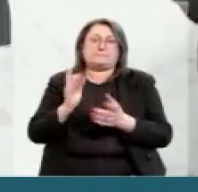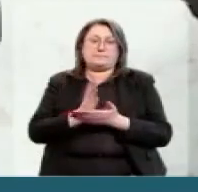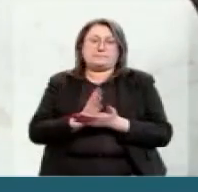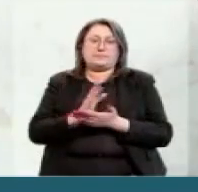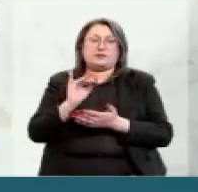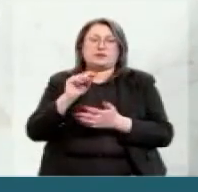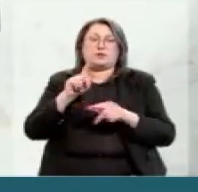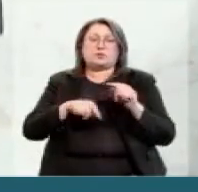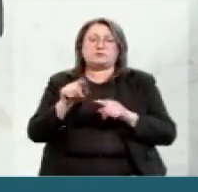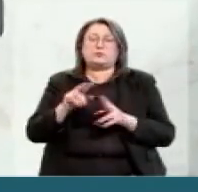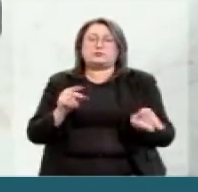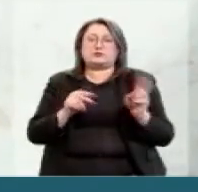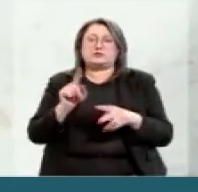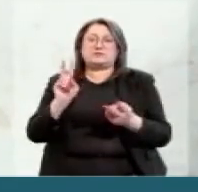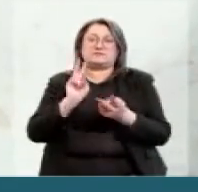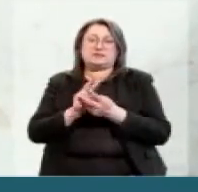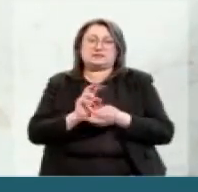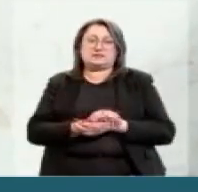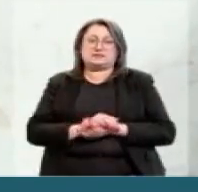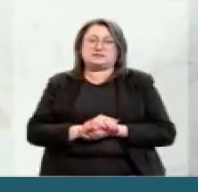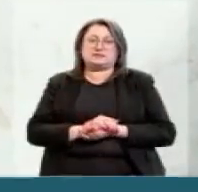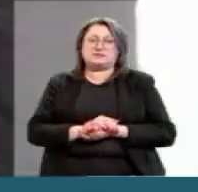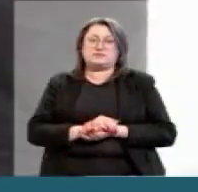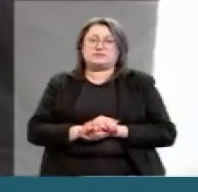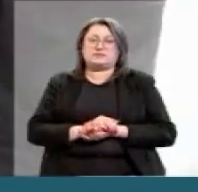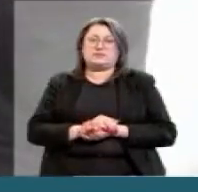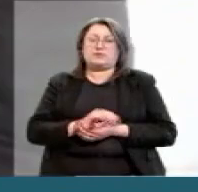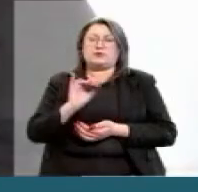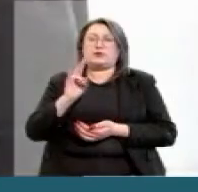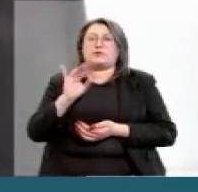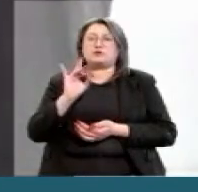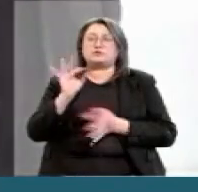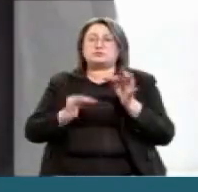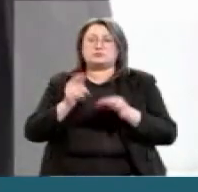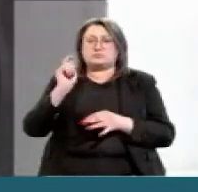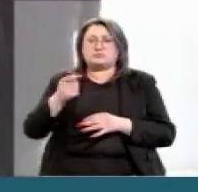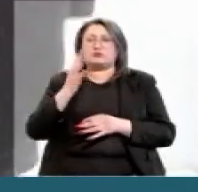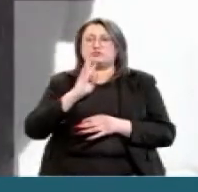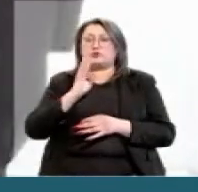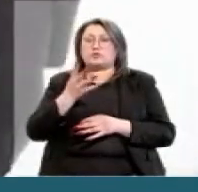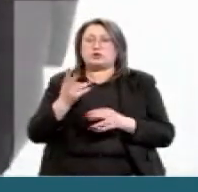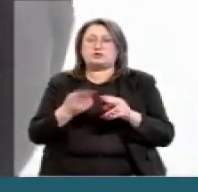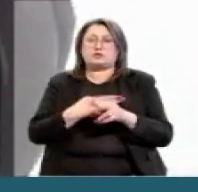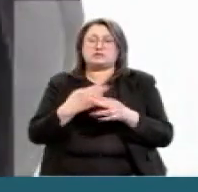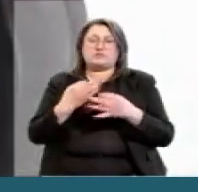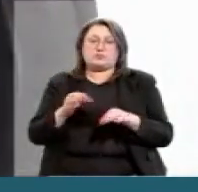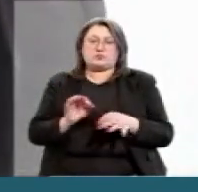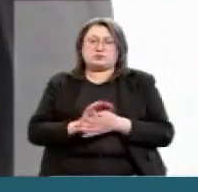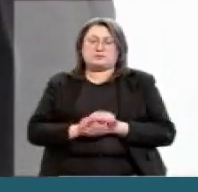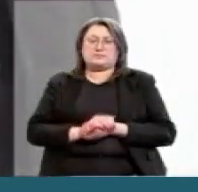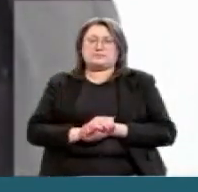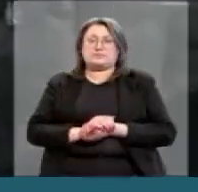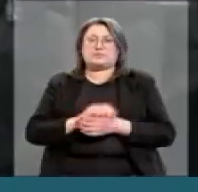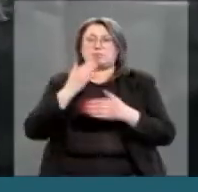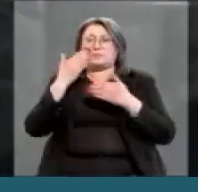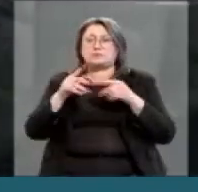Юрий Новоросюк қарақшылық шабуыл үшін 4 жылға бас бостандығынан айырылған. Жазасын өтеу мерзімі жақындап қалыпты. Қазіргі таңда